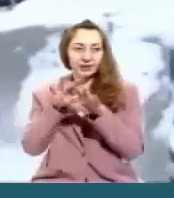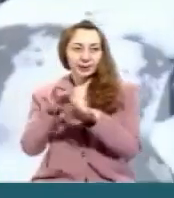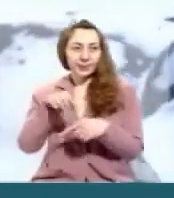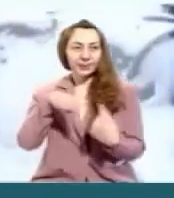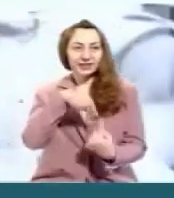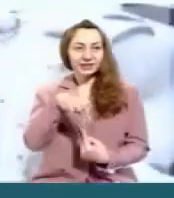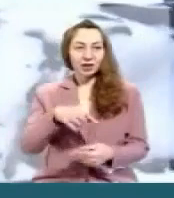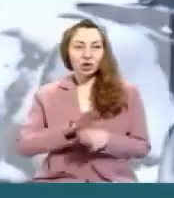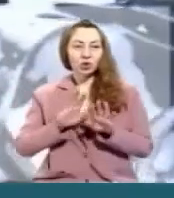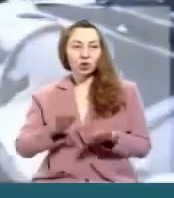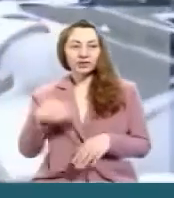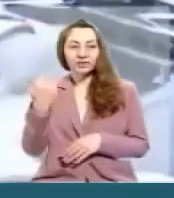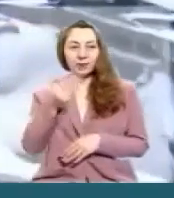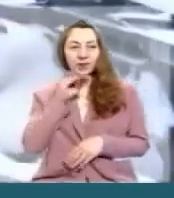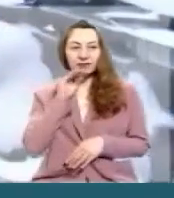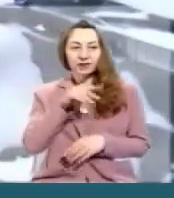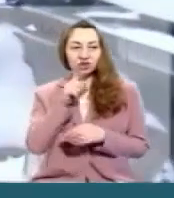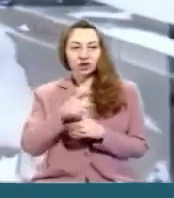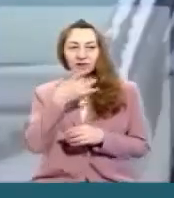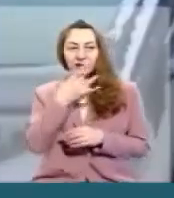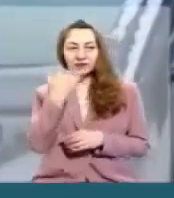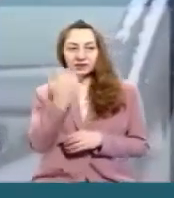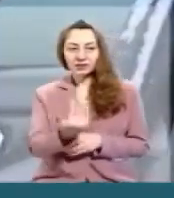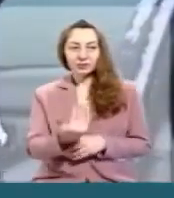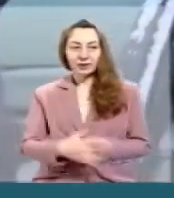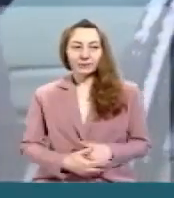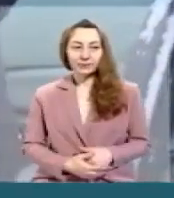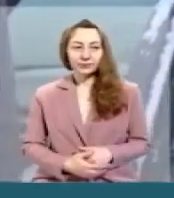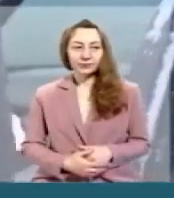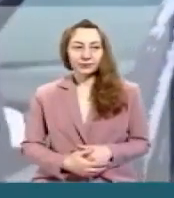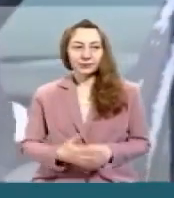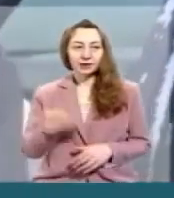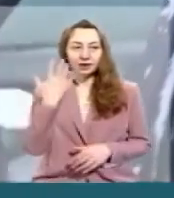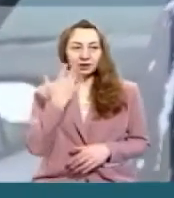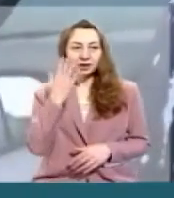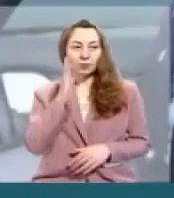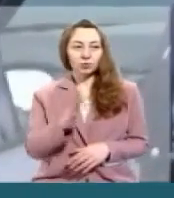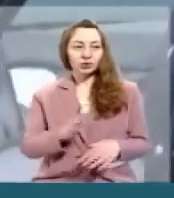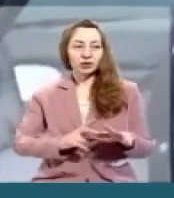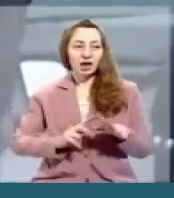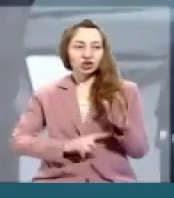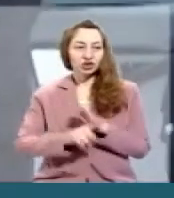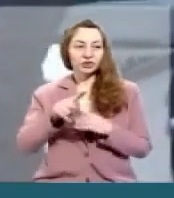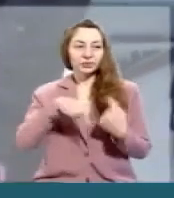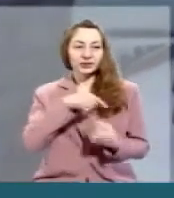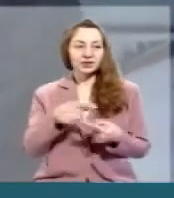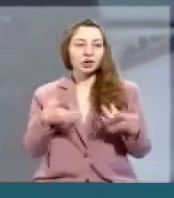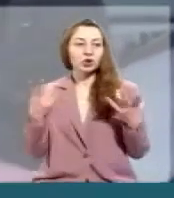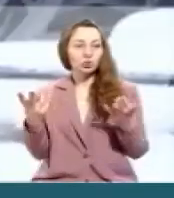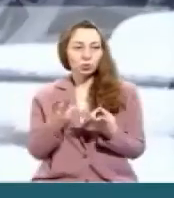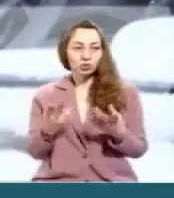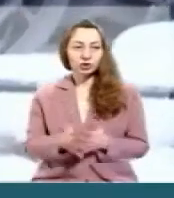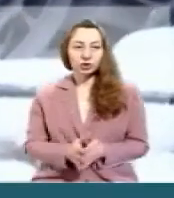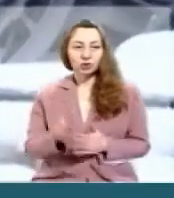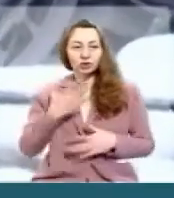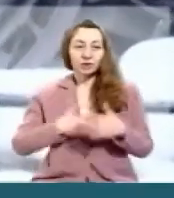өзіңе ұнауы керек. Сонда бастаған бизнесің алға басып, сұранысқа ие боласың, дейді Азамат Мұсабаев. Жас кәсіпкер елімізде